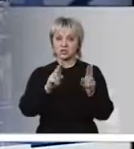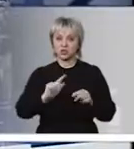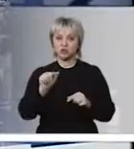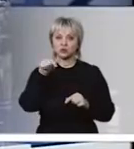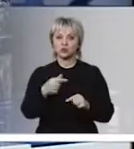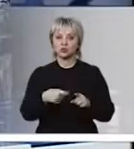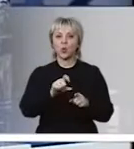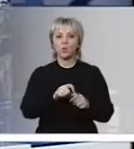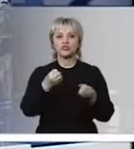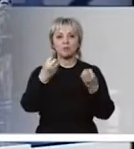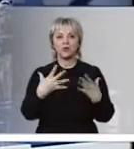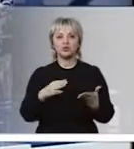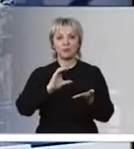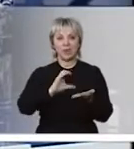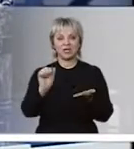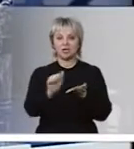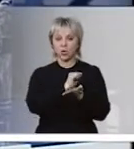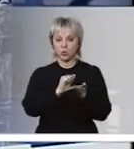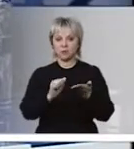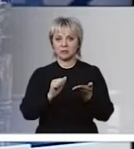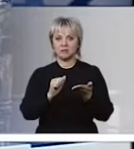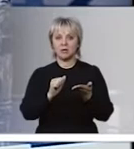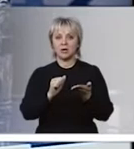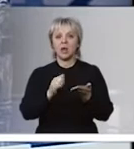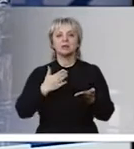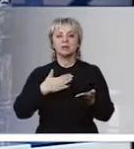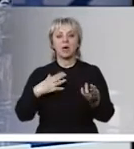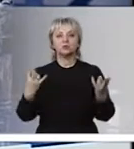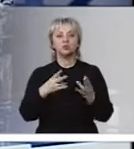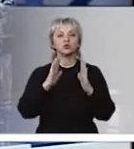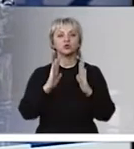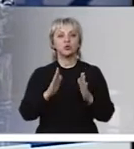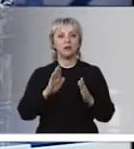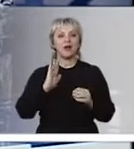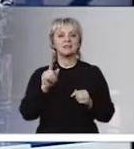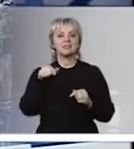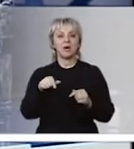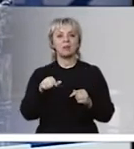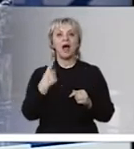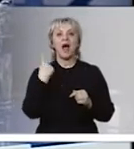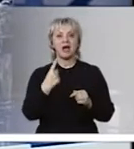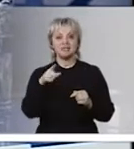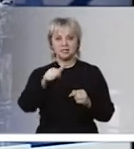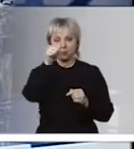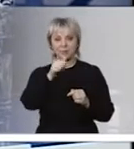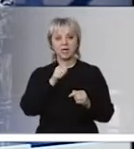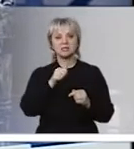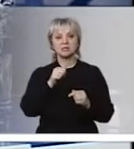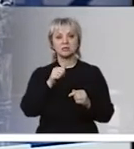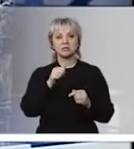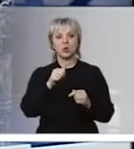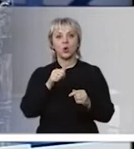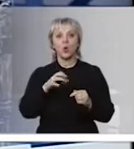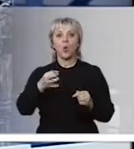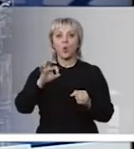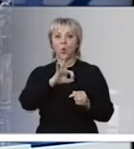что здесь очень упрощенный пакет документов. Нам нужен только хотя бы хоть один месяц